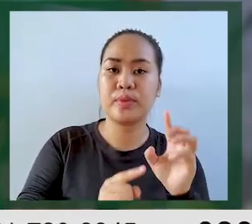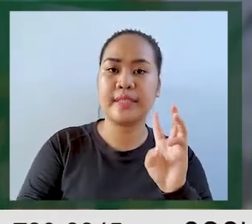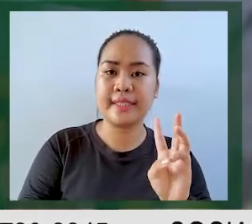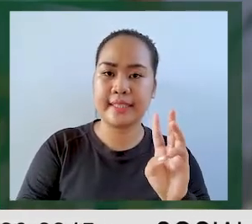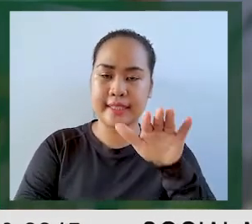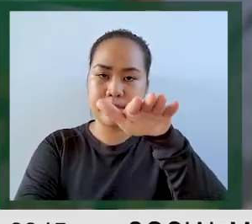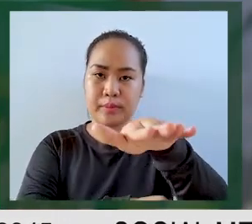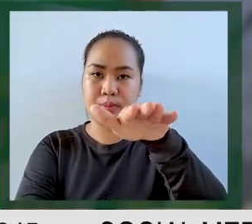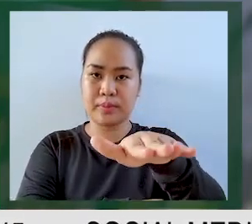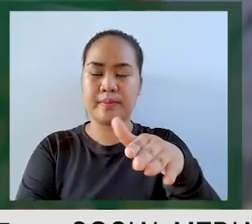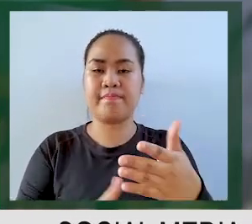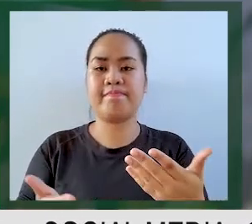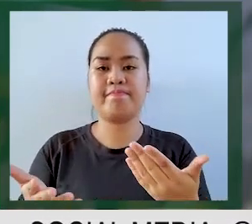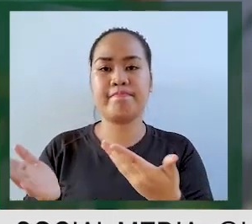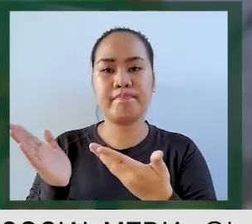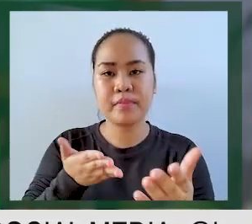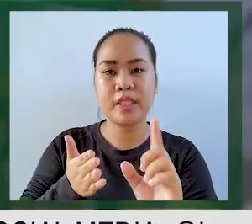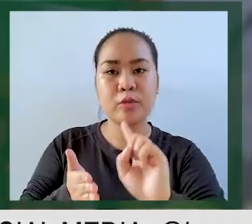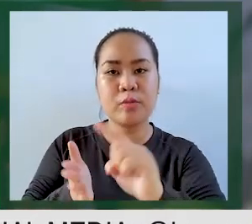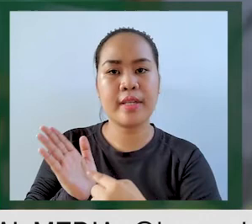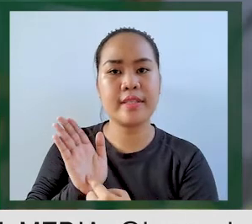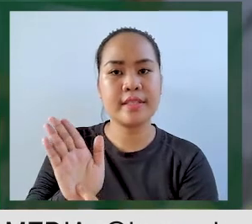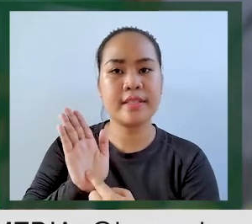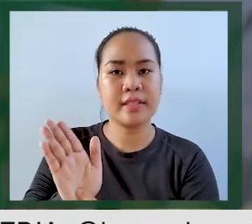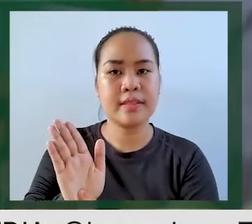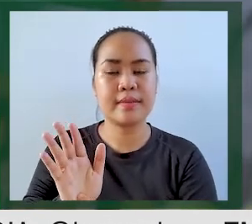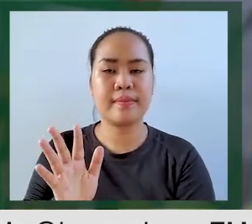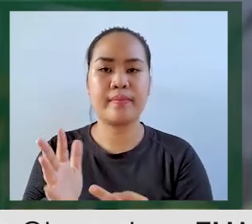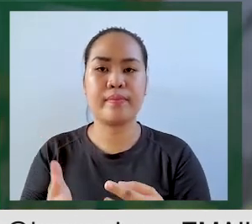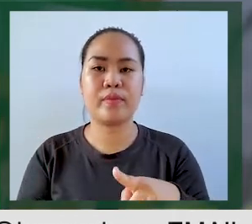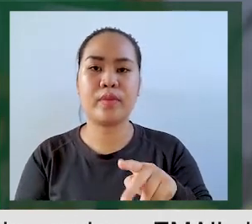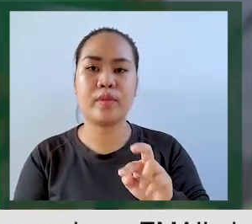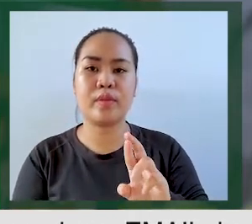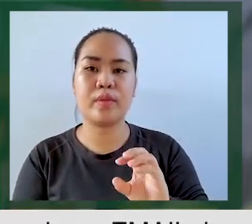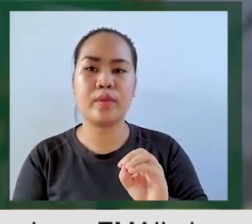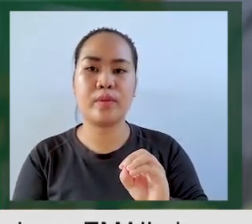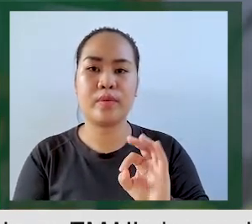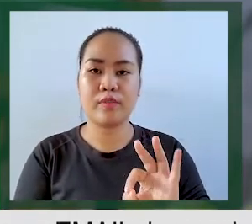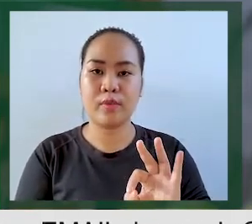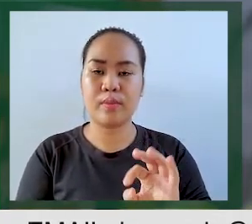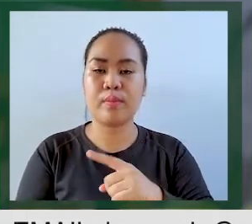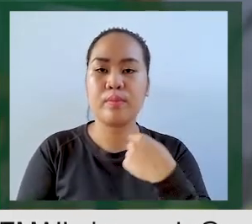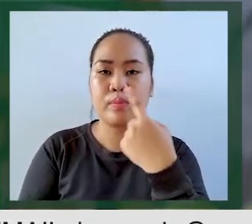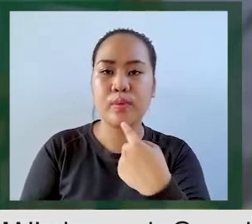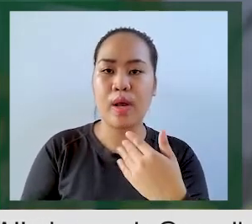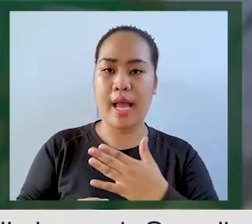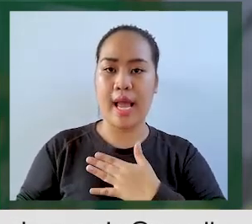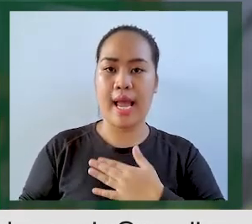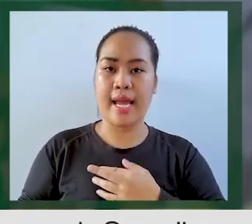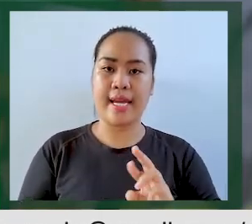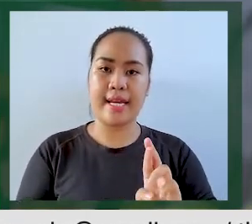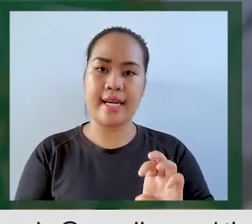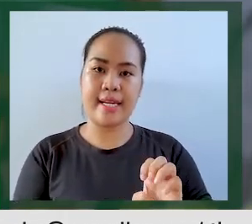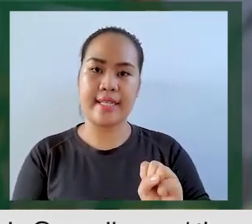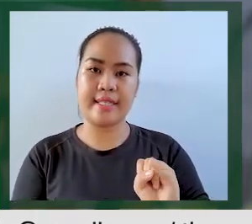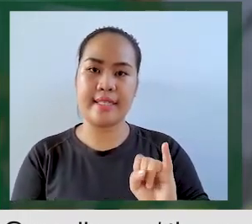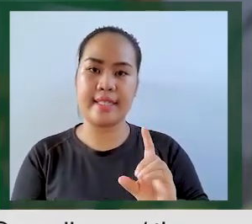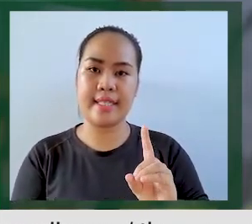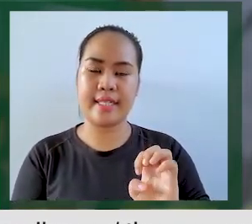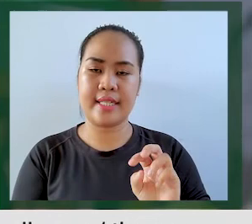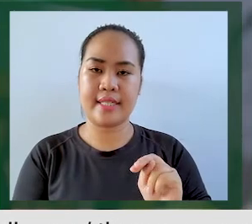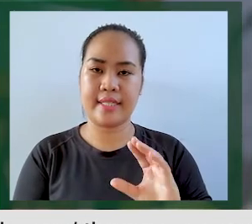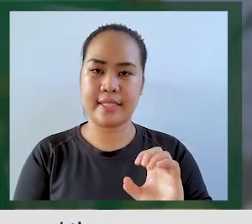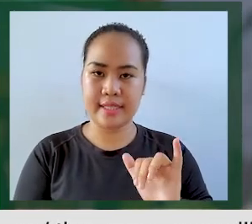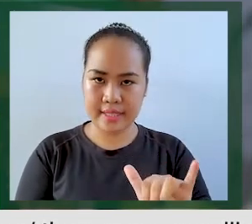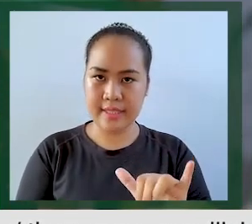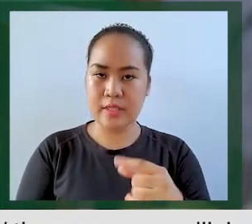your residency dito po sa ating barangay. At ipo-photocopy lang namin